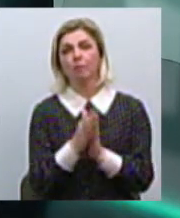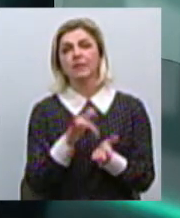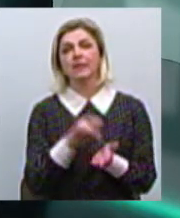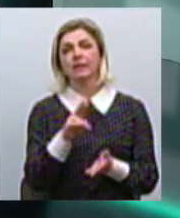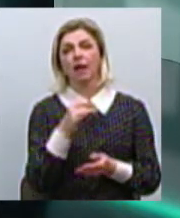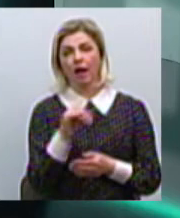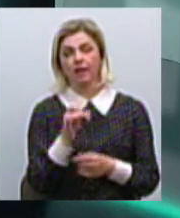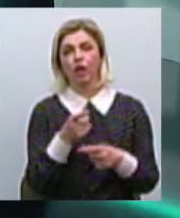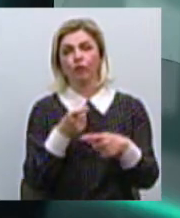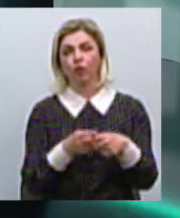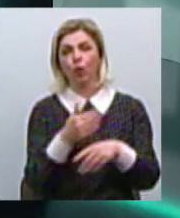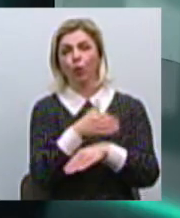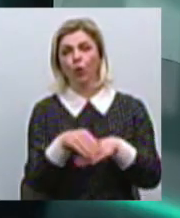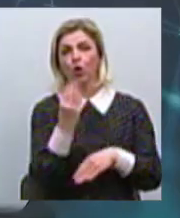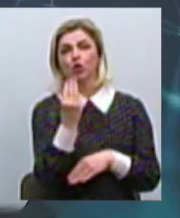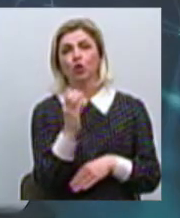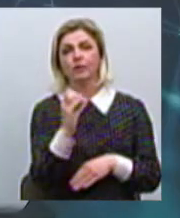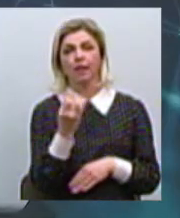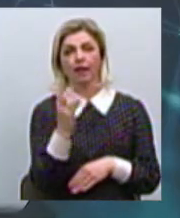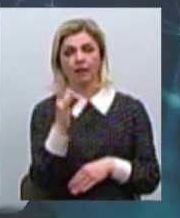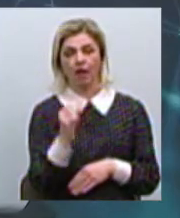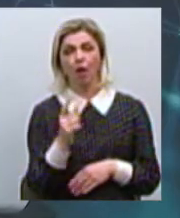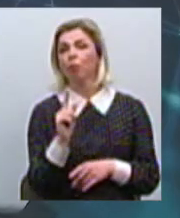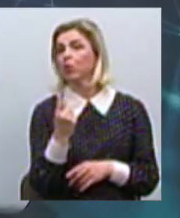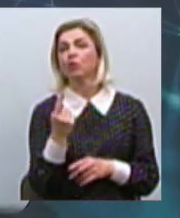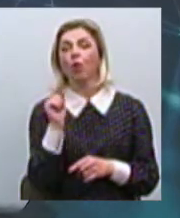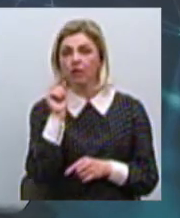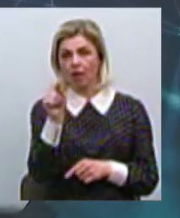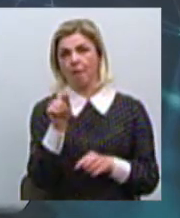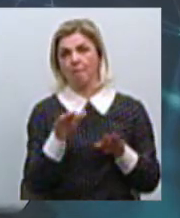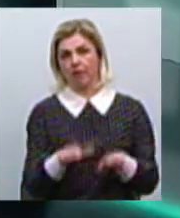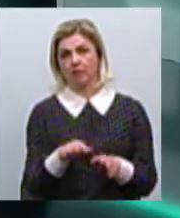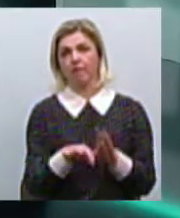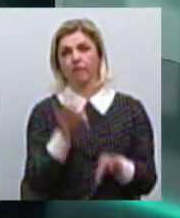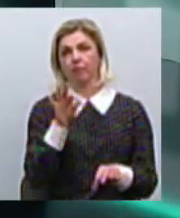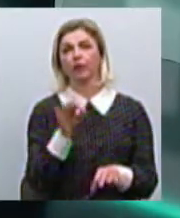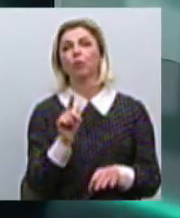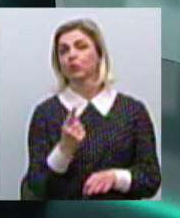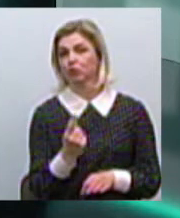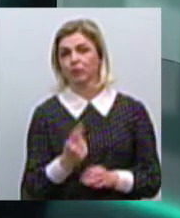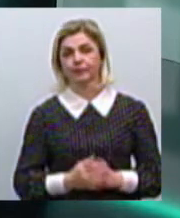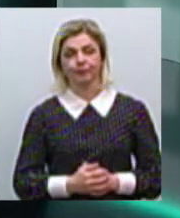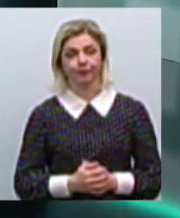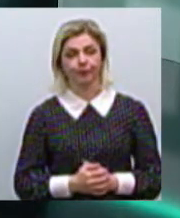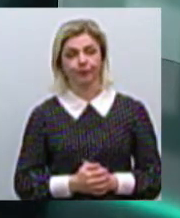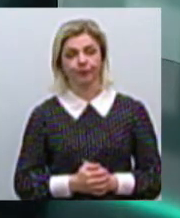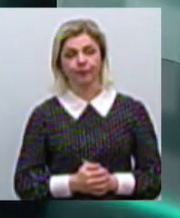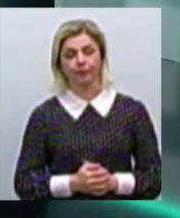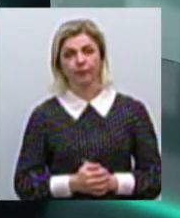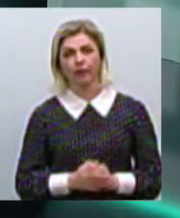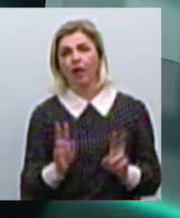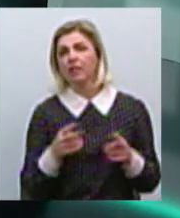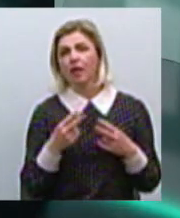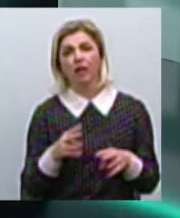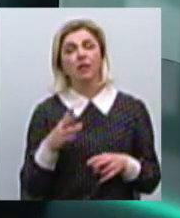перетиніш у вулиці Шосейній, було встановлено цей комплекс? От чому саме в тому місці? Я думаю, що не треба бути навіть там поліцейським,